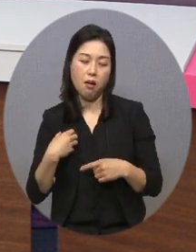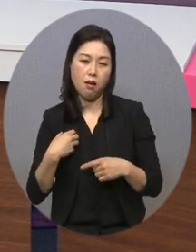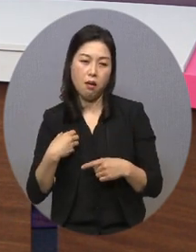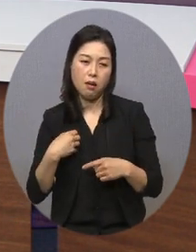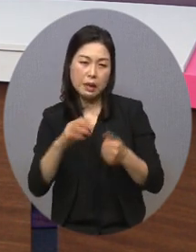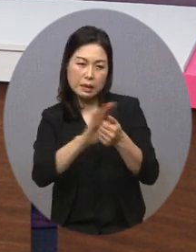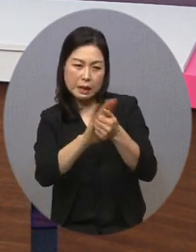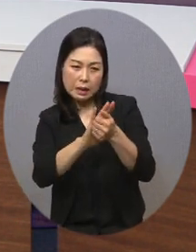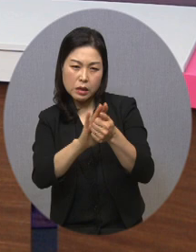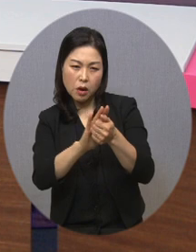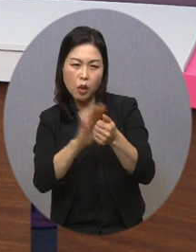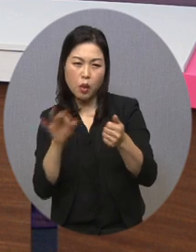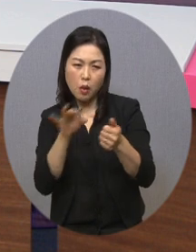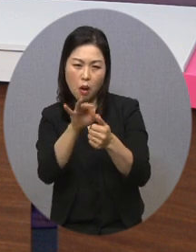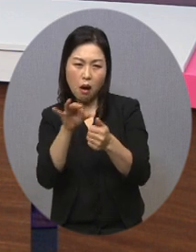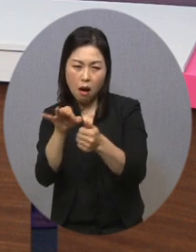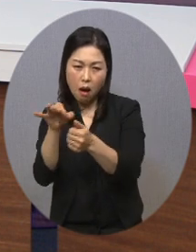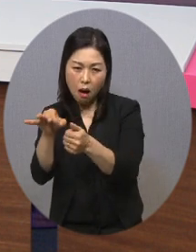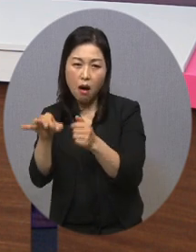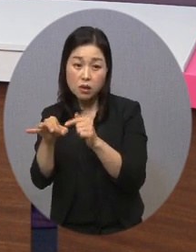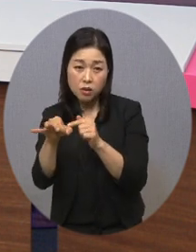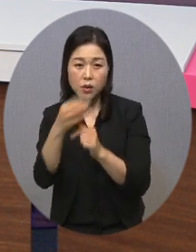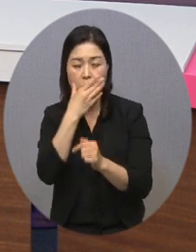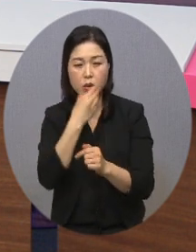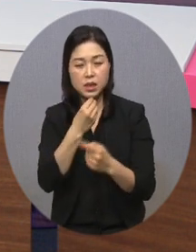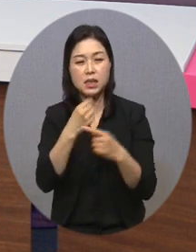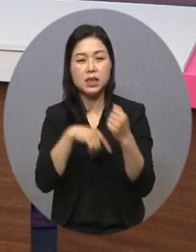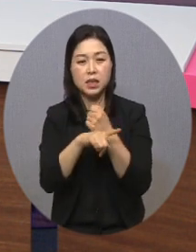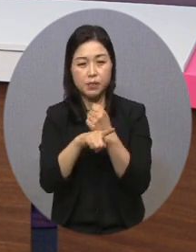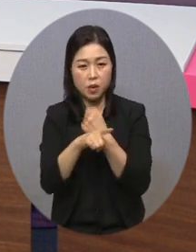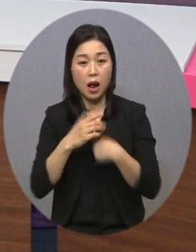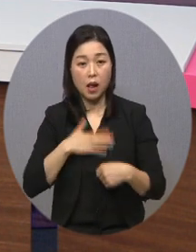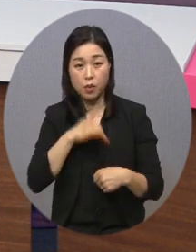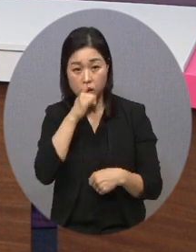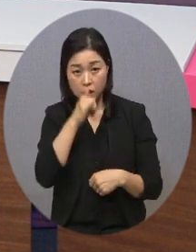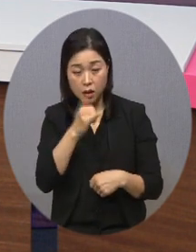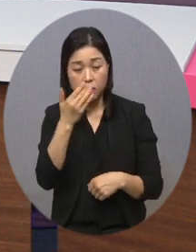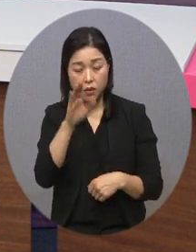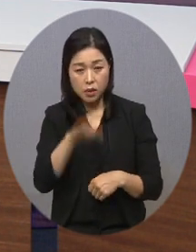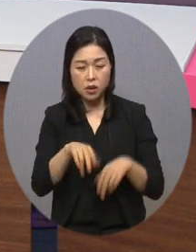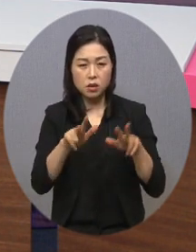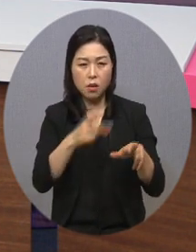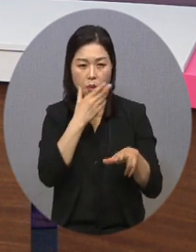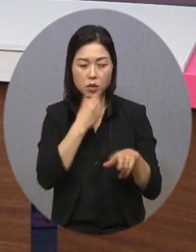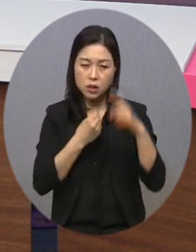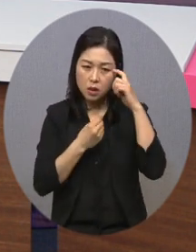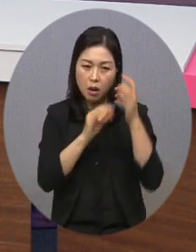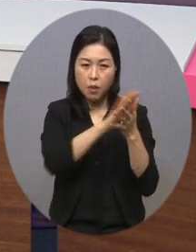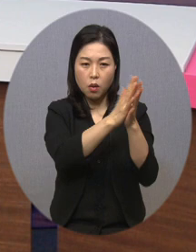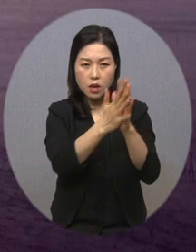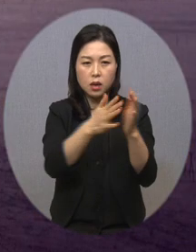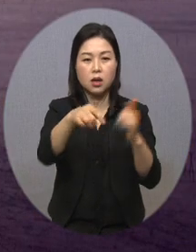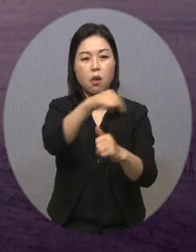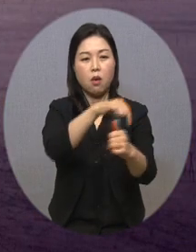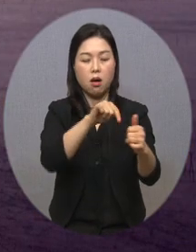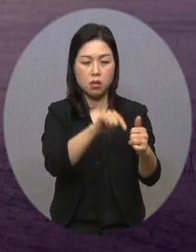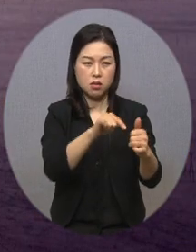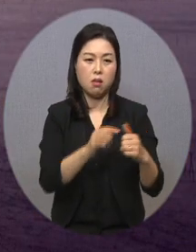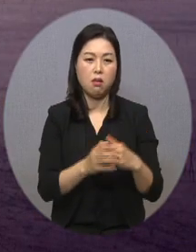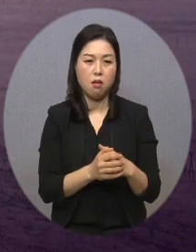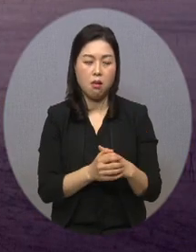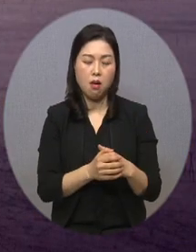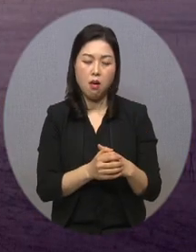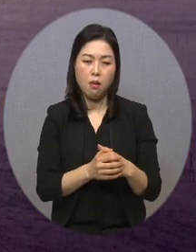돈을 지급하는 것을 일반적으로 복지의 개념으로 알고 있지만은 이미 패러다임이 바뀐 상황에서 복지의